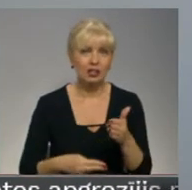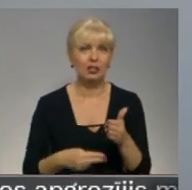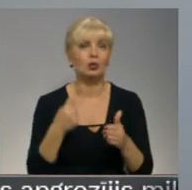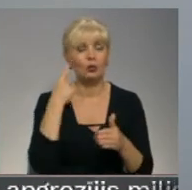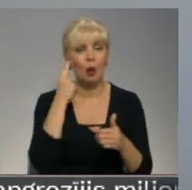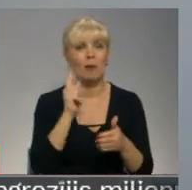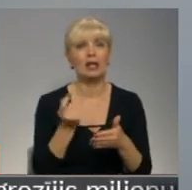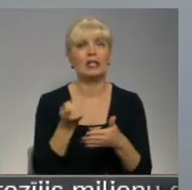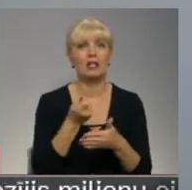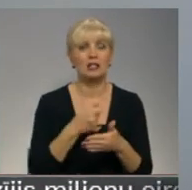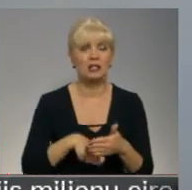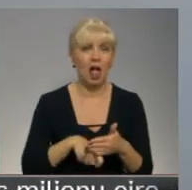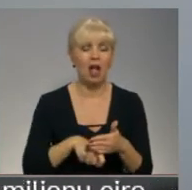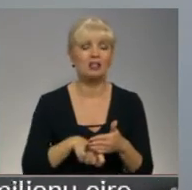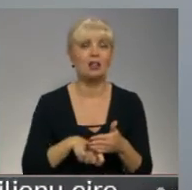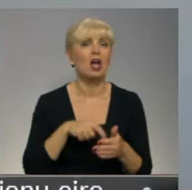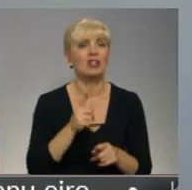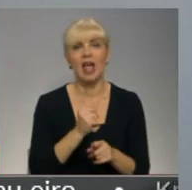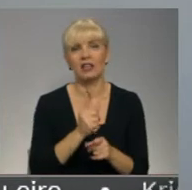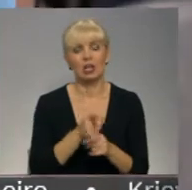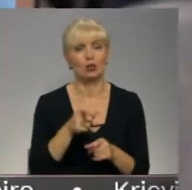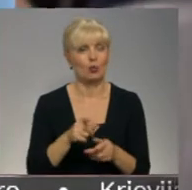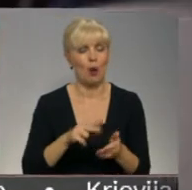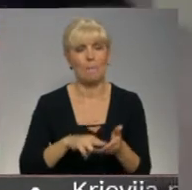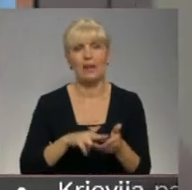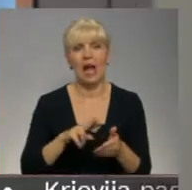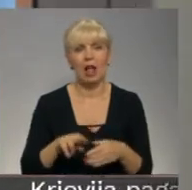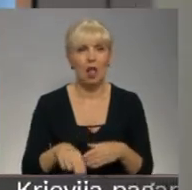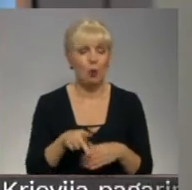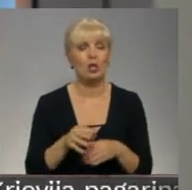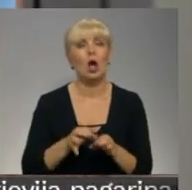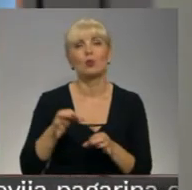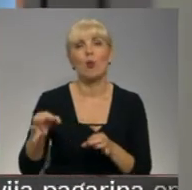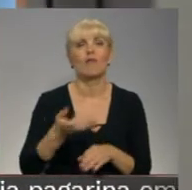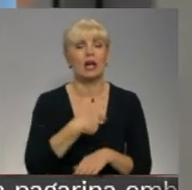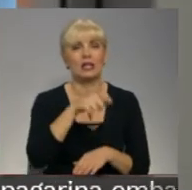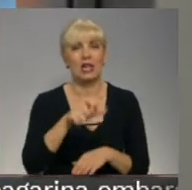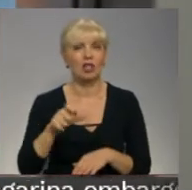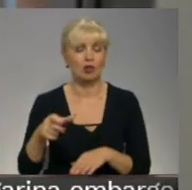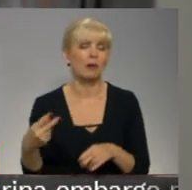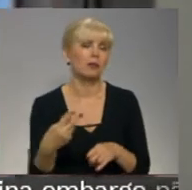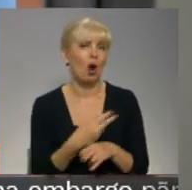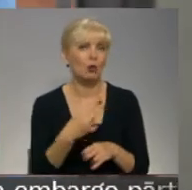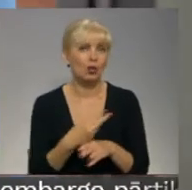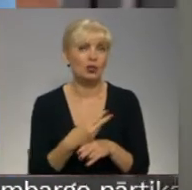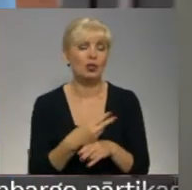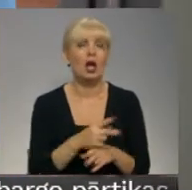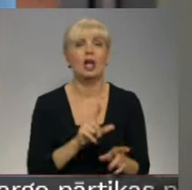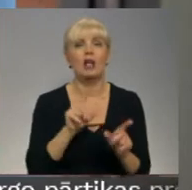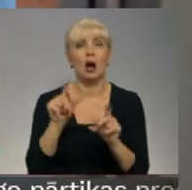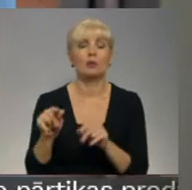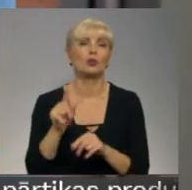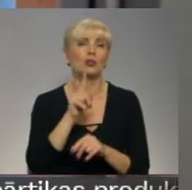cietā. Līdz ar to, nu, to nedrīkstam pieļaut. Novada iedzīvotājiem tas vēl jau vairāk traucēs, ja viņiem jābrauc ir uz Liepāju